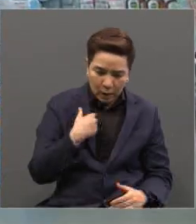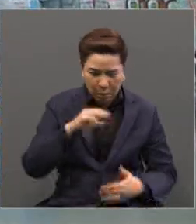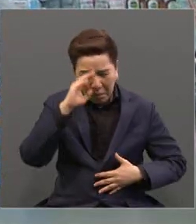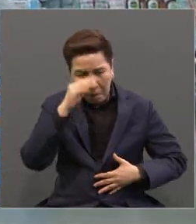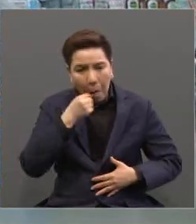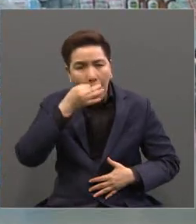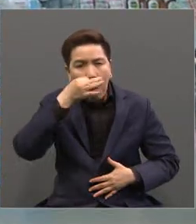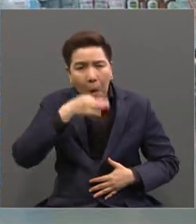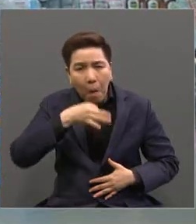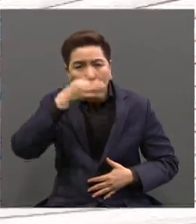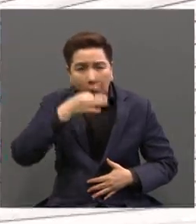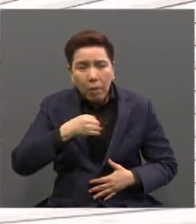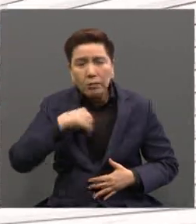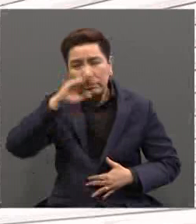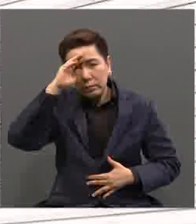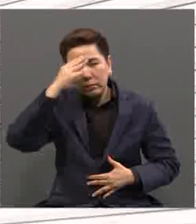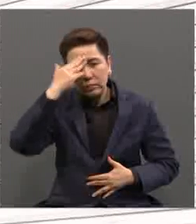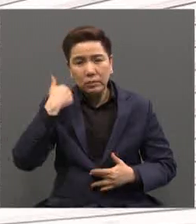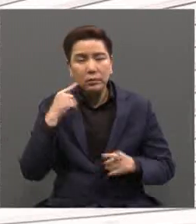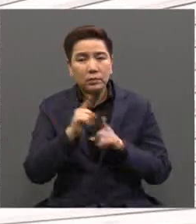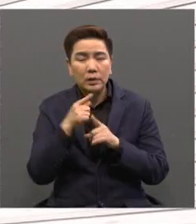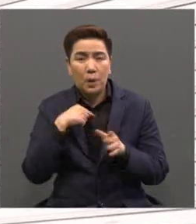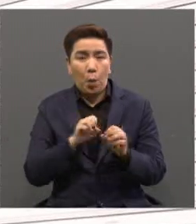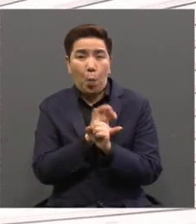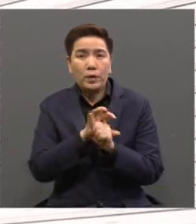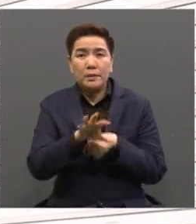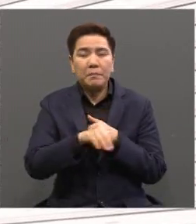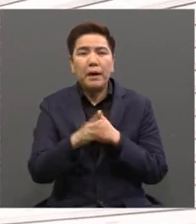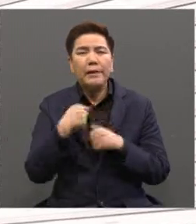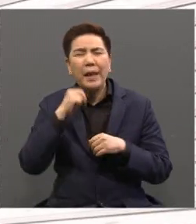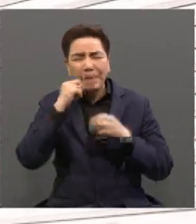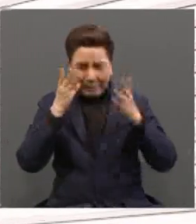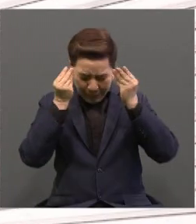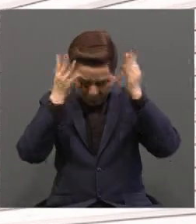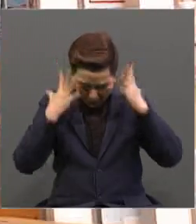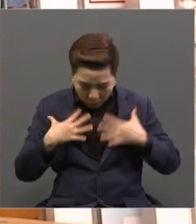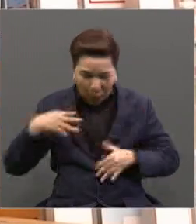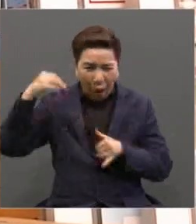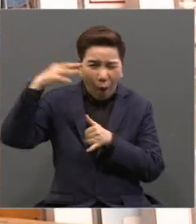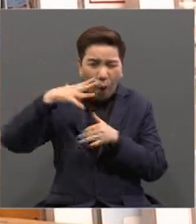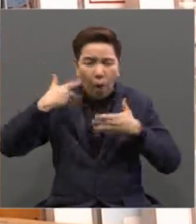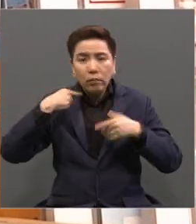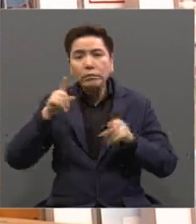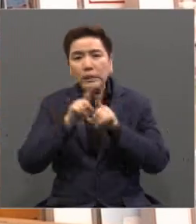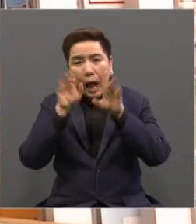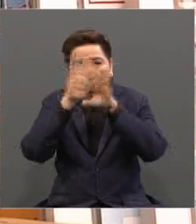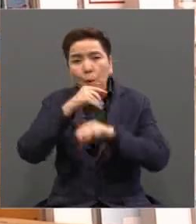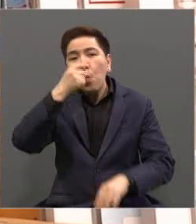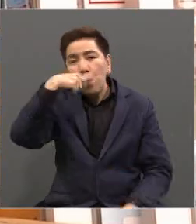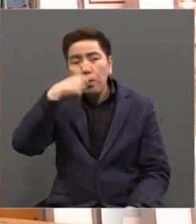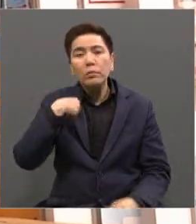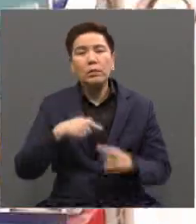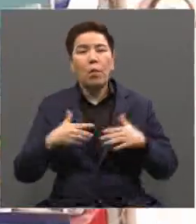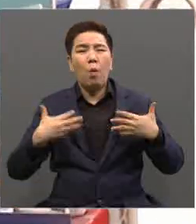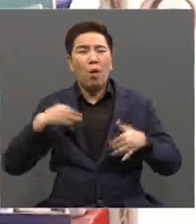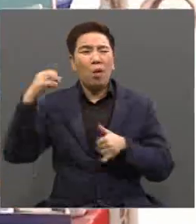อาการมีน้ำมูกมีไข้คือบางทีเนี่ยบางคนอาจจะไม่ได้ติดโควิดแต่ว่ามันเจอน้ำเปียกทั้งวันน่ะก็อาจจะเป็นหวัดได้หรือว่า